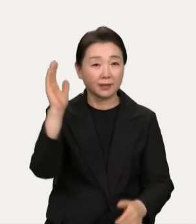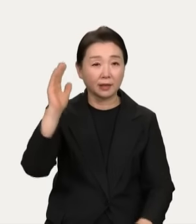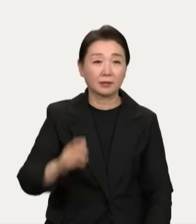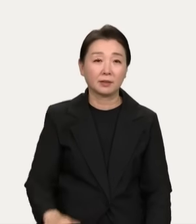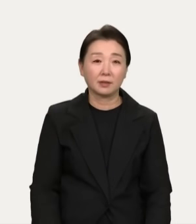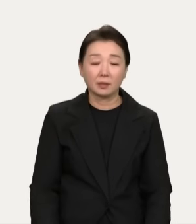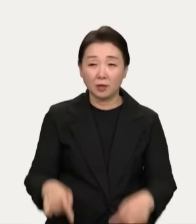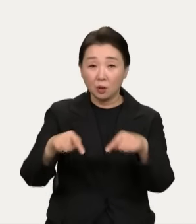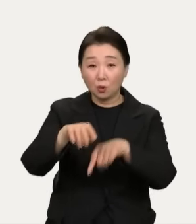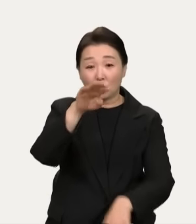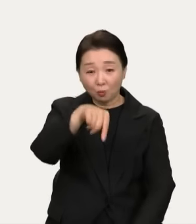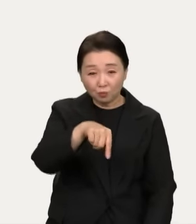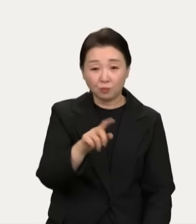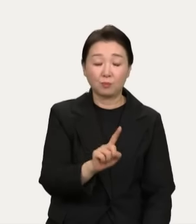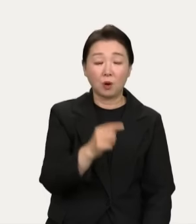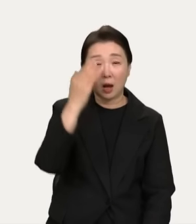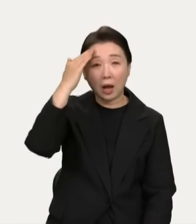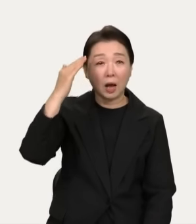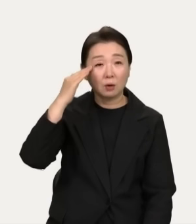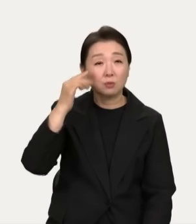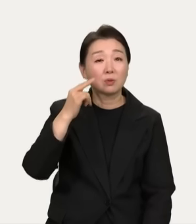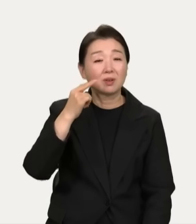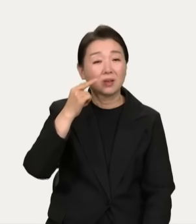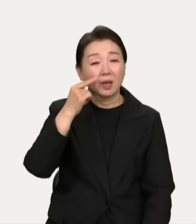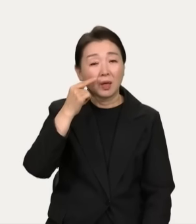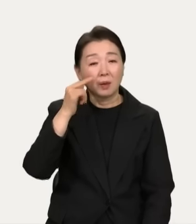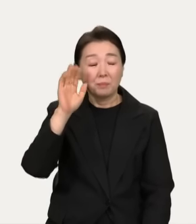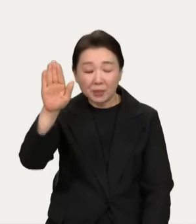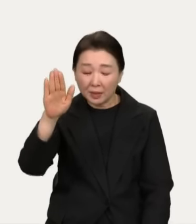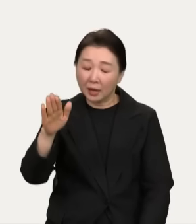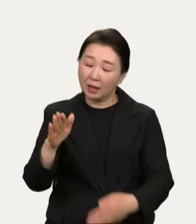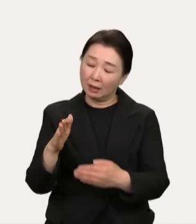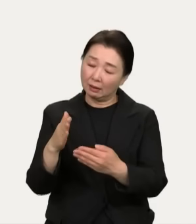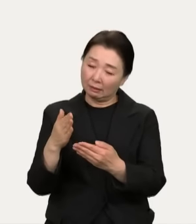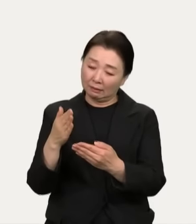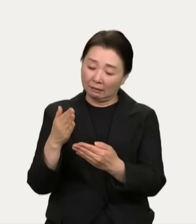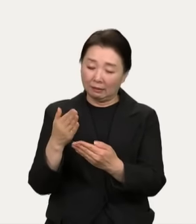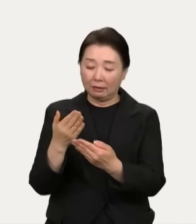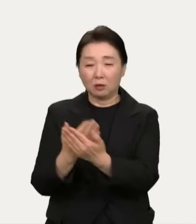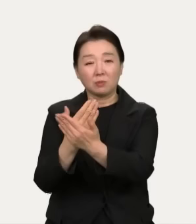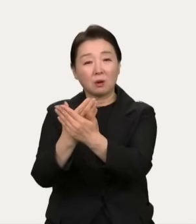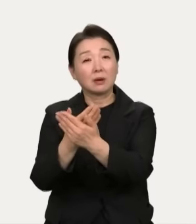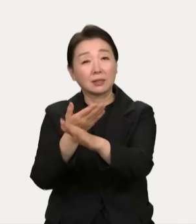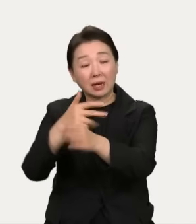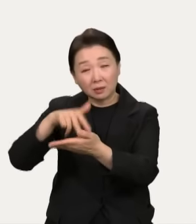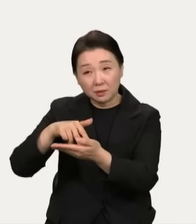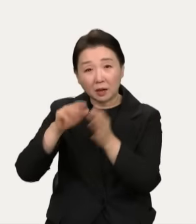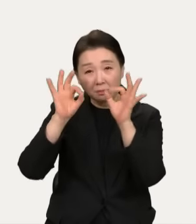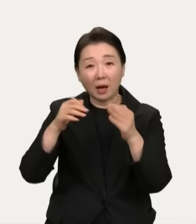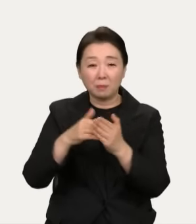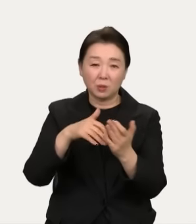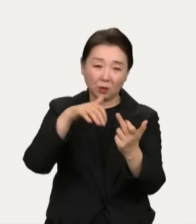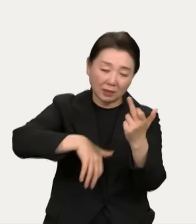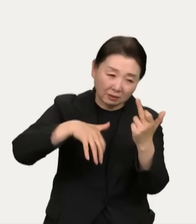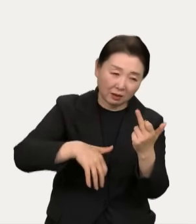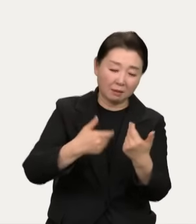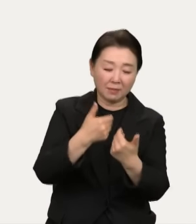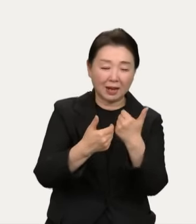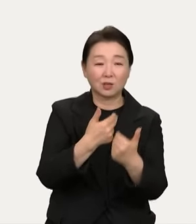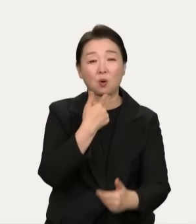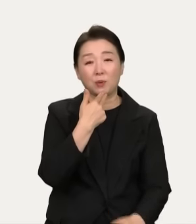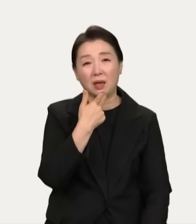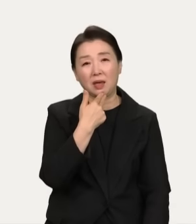당국자는 한일 간 미래 협력은 다른 축으로 다뤄야 한다면서 사도광산 문제가 불필요한 갈등으로 비화하지